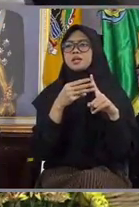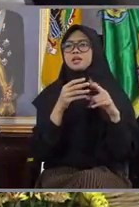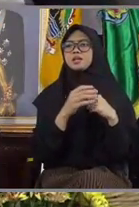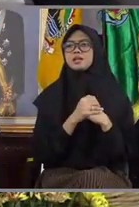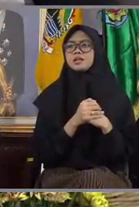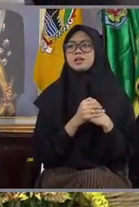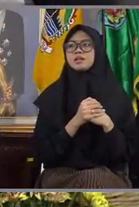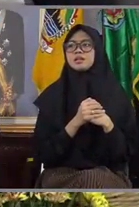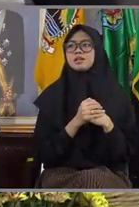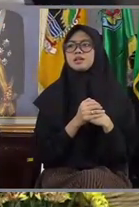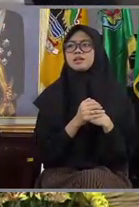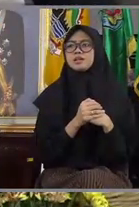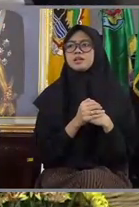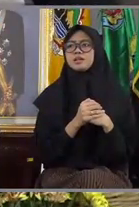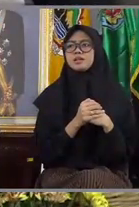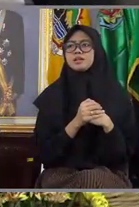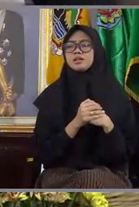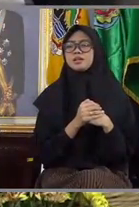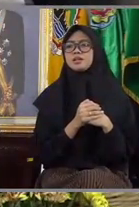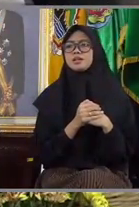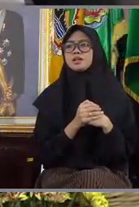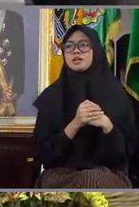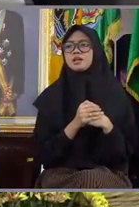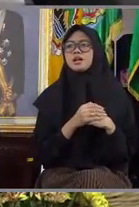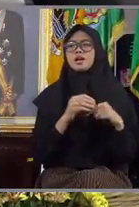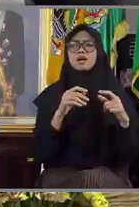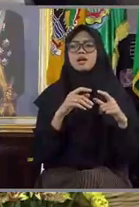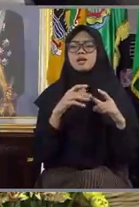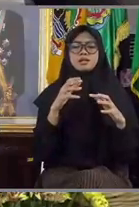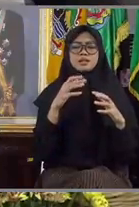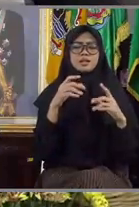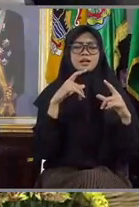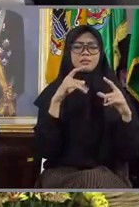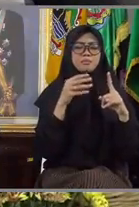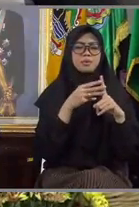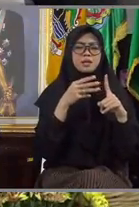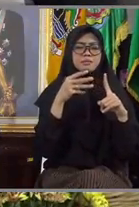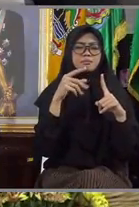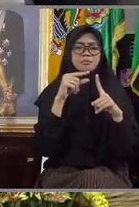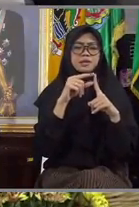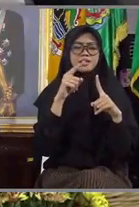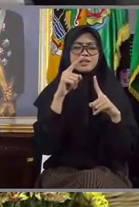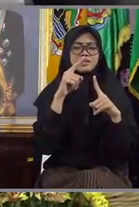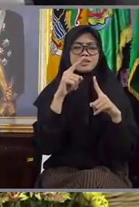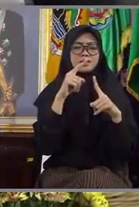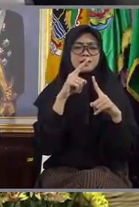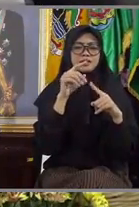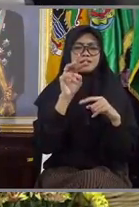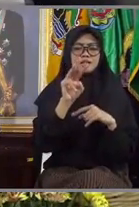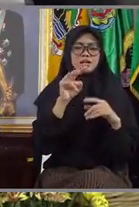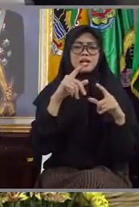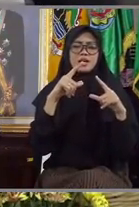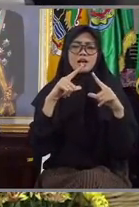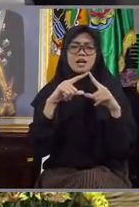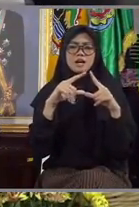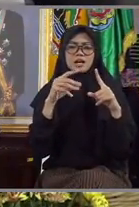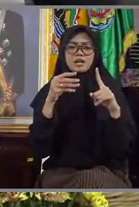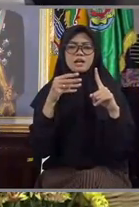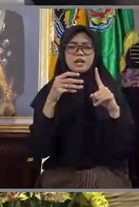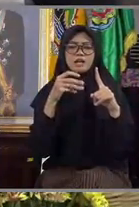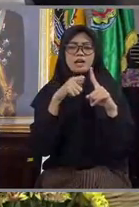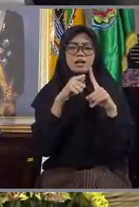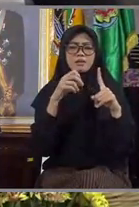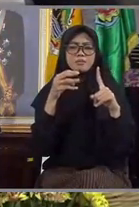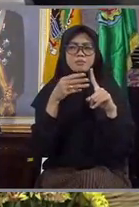AK enggak 2 KB DKK DLL. Nah, itu.